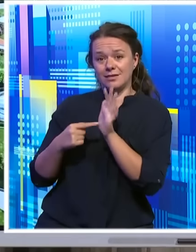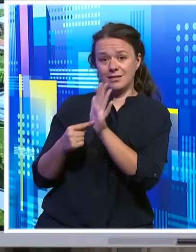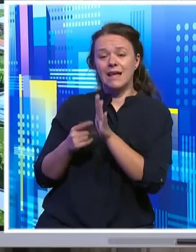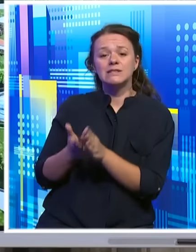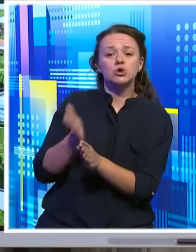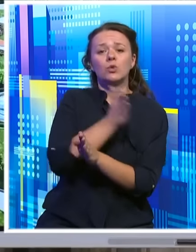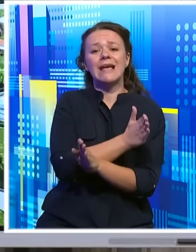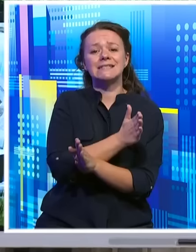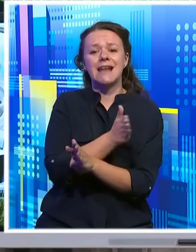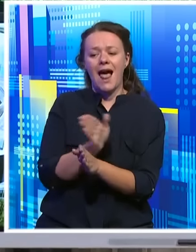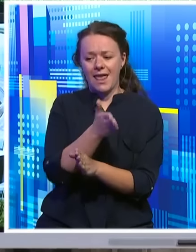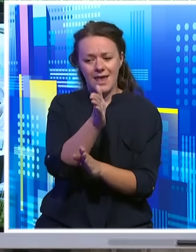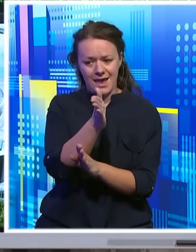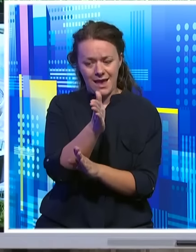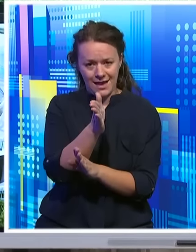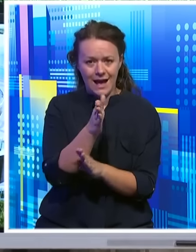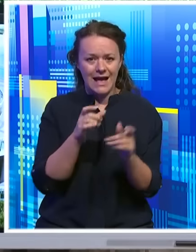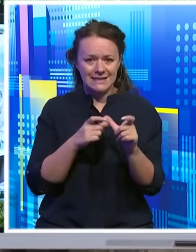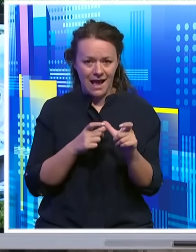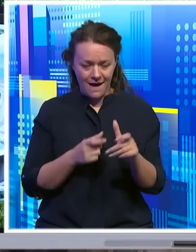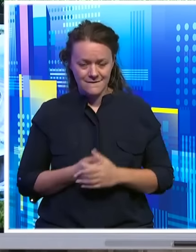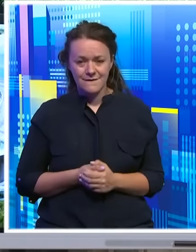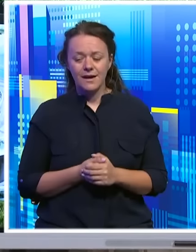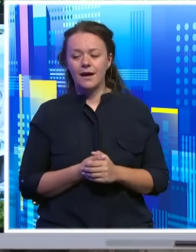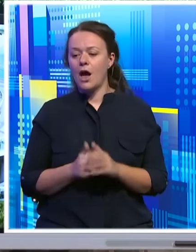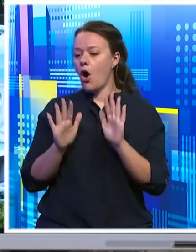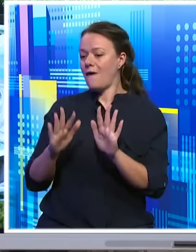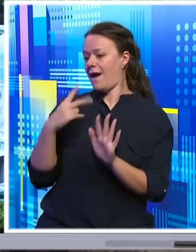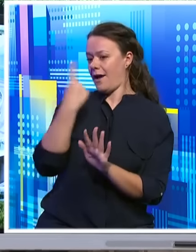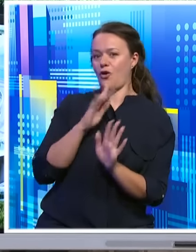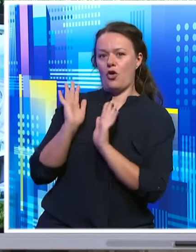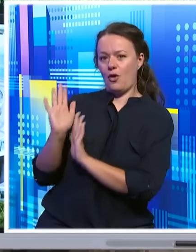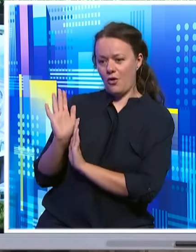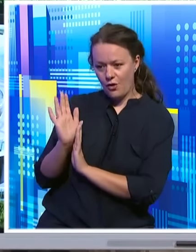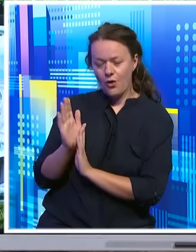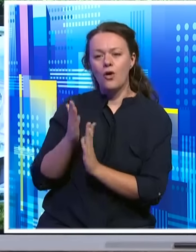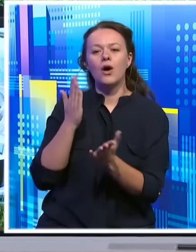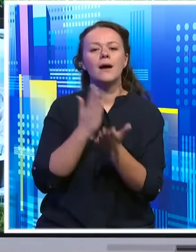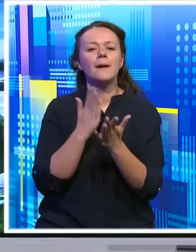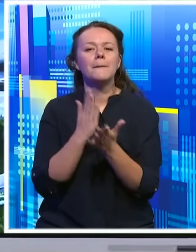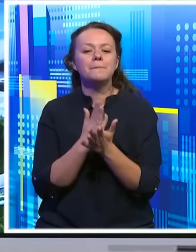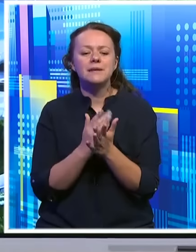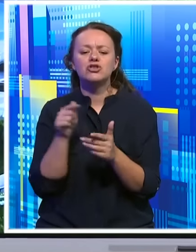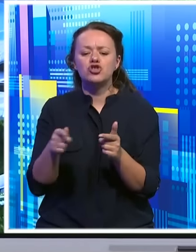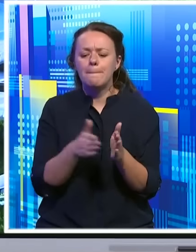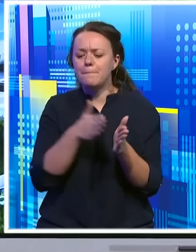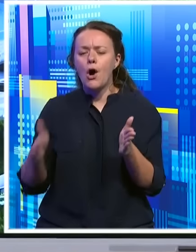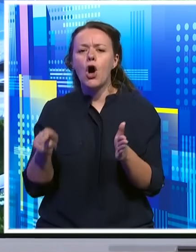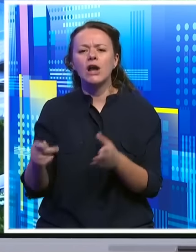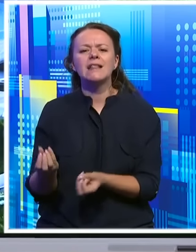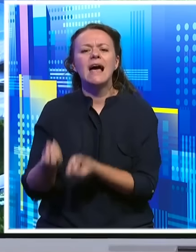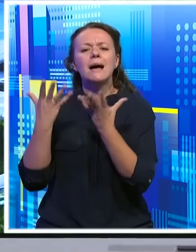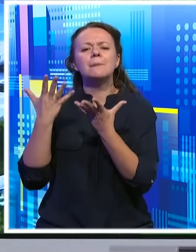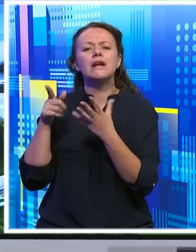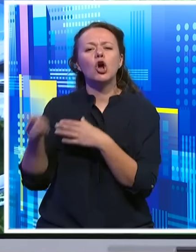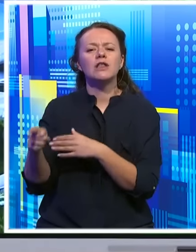strane reke Save. Ovako će izgledati akvarijum. On će biti pored Prirodnjačkog muzeja, dakle,